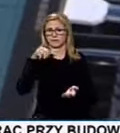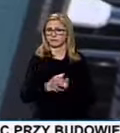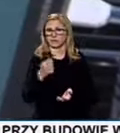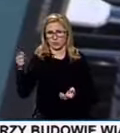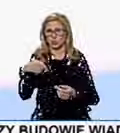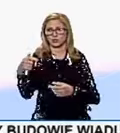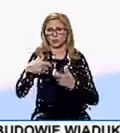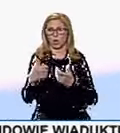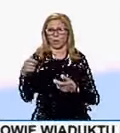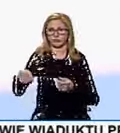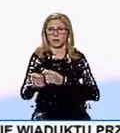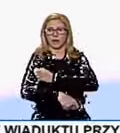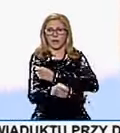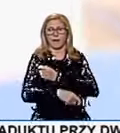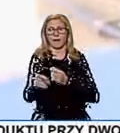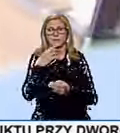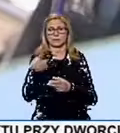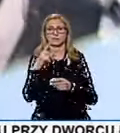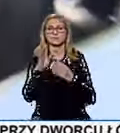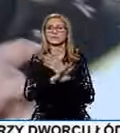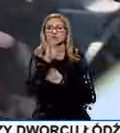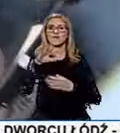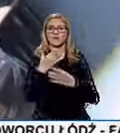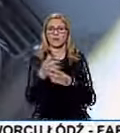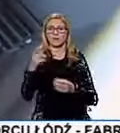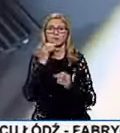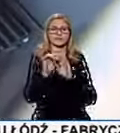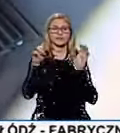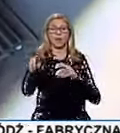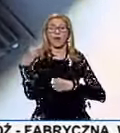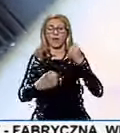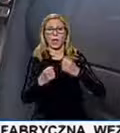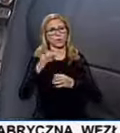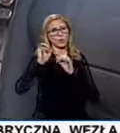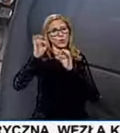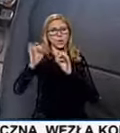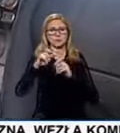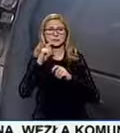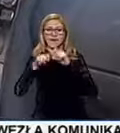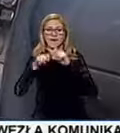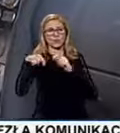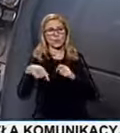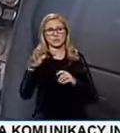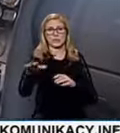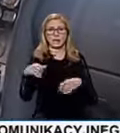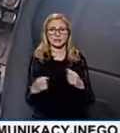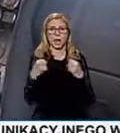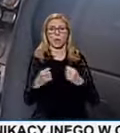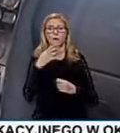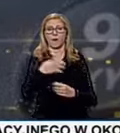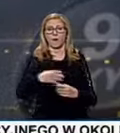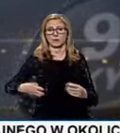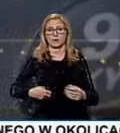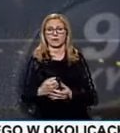ścigani i karani. Innego zdania są przedstawiciele firmy, którzy tłumaczą, że kierowców dokładnie sprawdzają i wymagają od nich prowadzenia działalności